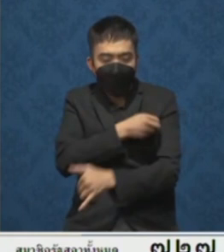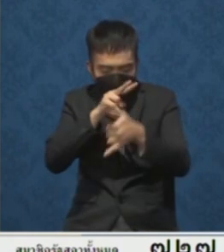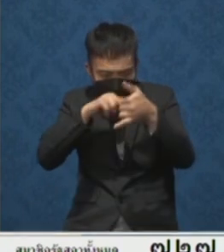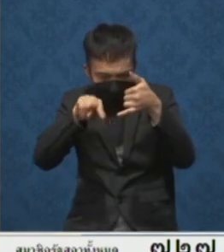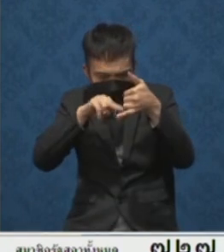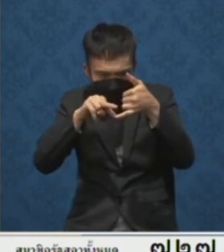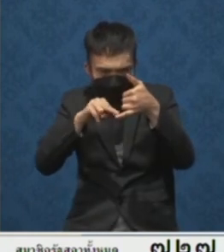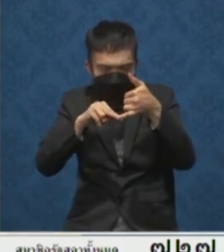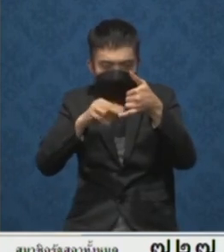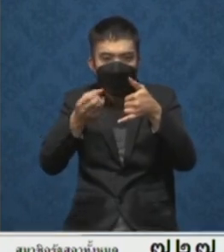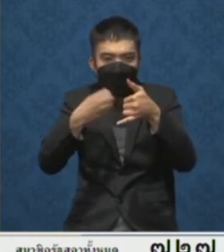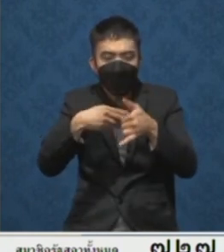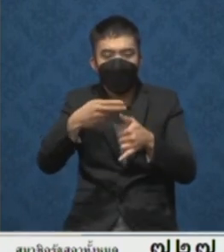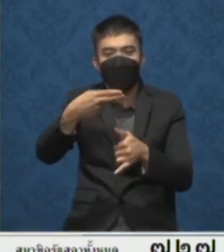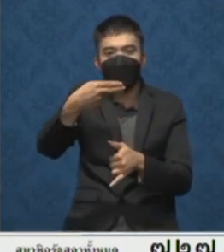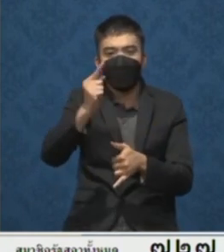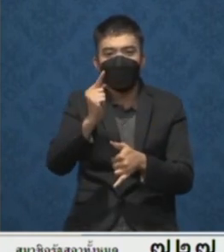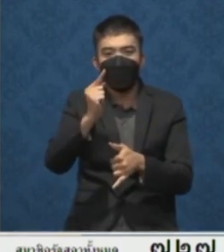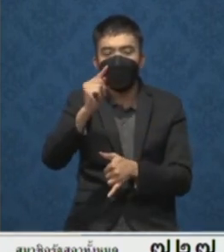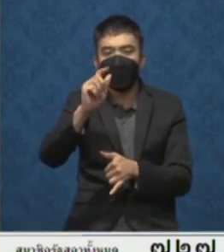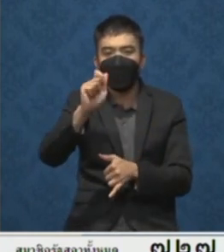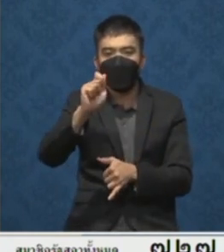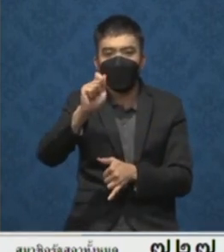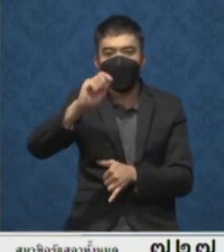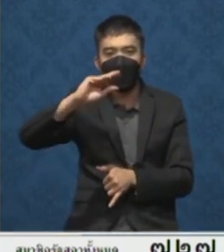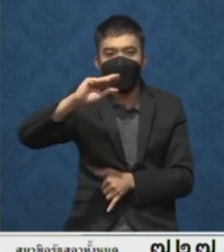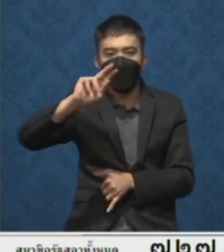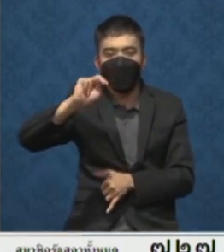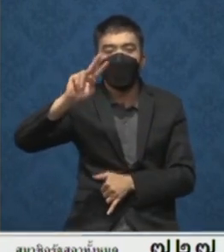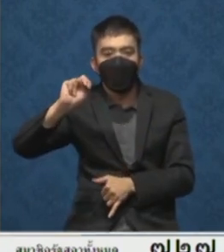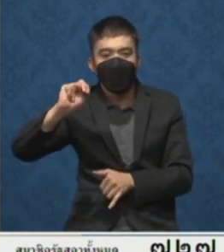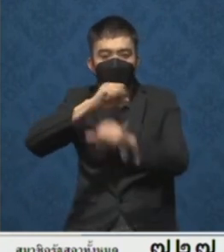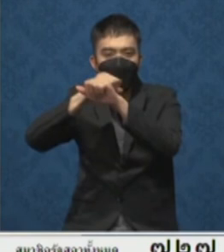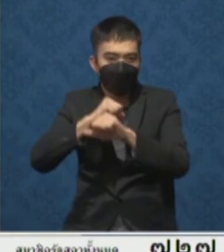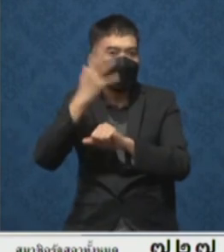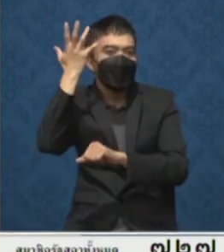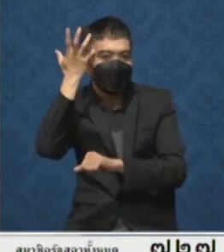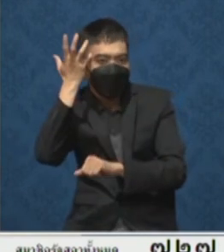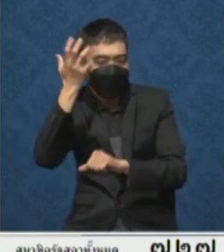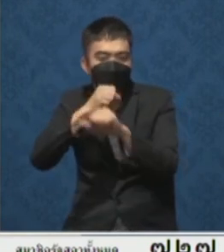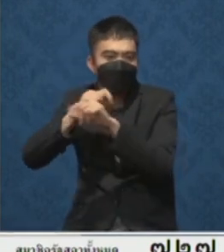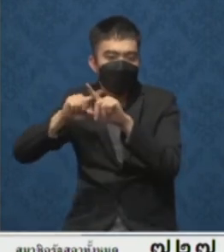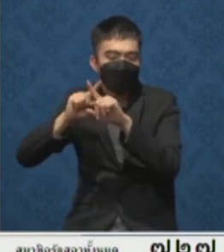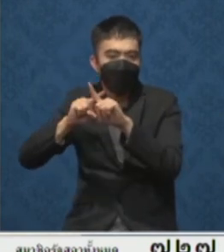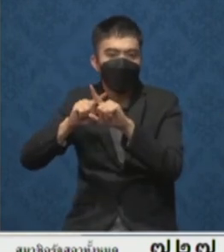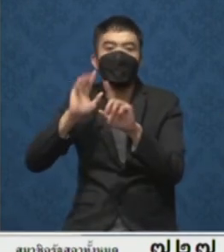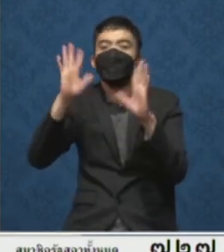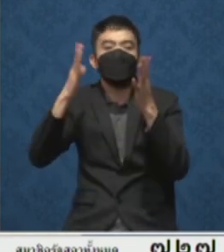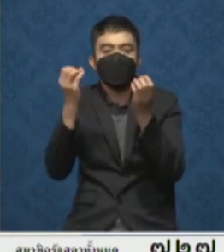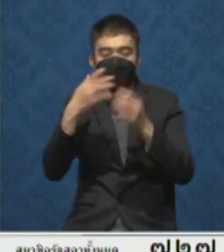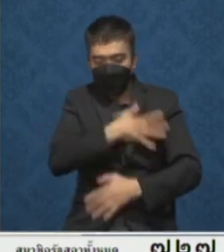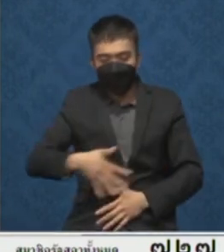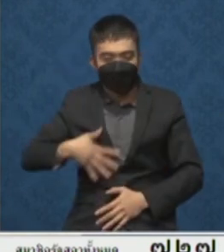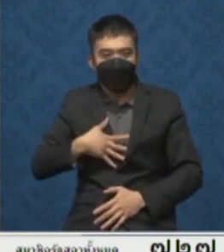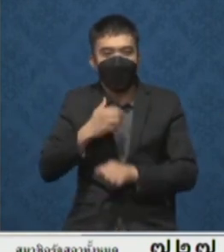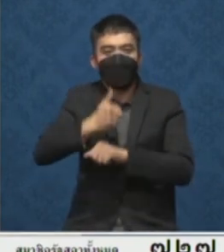ตฮอร์โมนคอร์ติซอลได้ซึ่งเป็นฮอร์โมนควบคุมและรับมือความเครียดได้อย่างถาวรดิฉันต้องกินสเตียรอยด์ไปทั้งชีวิตนะคะ